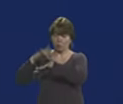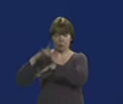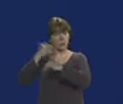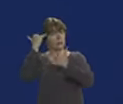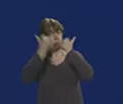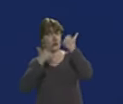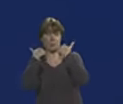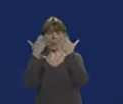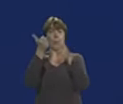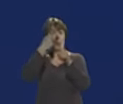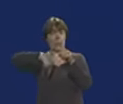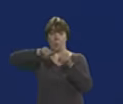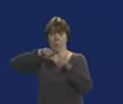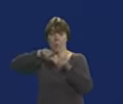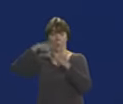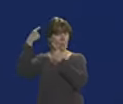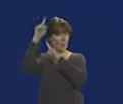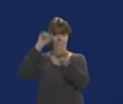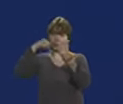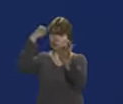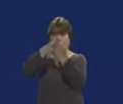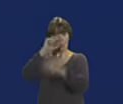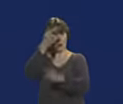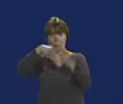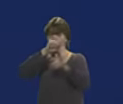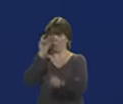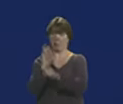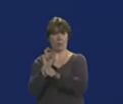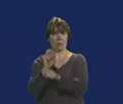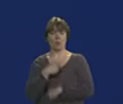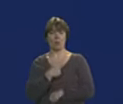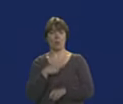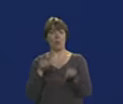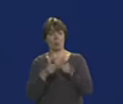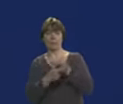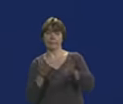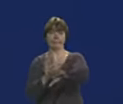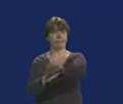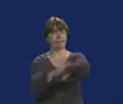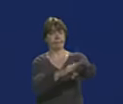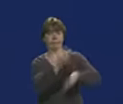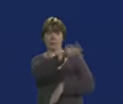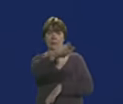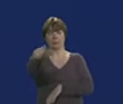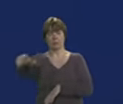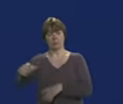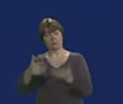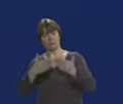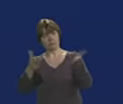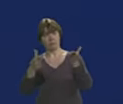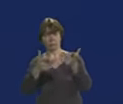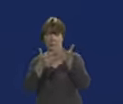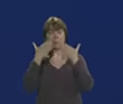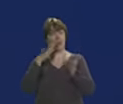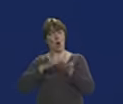que j'ai proposées au premier tour, c'est les idées que je défendrai au deuxième tour. Mais je dis une chose à ces Français-là. Vous serez les garants de